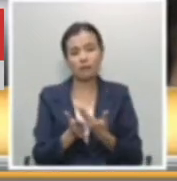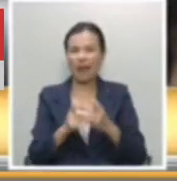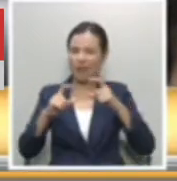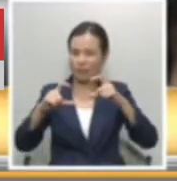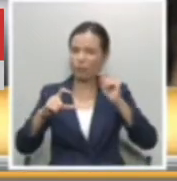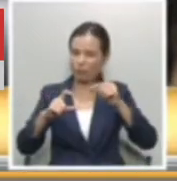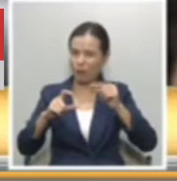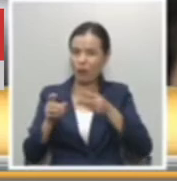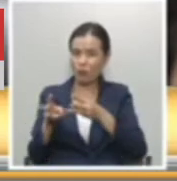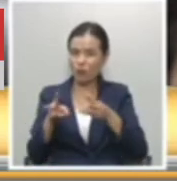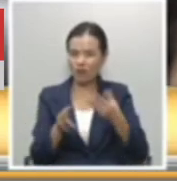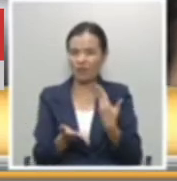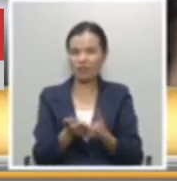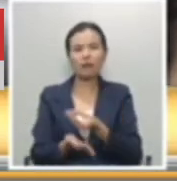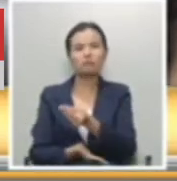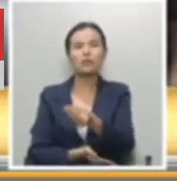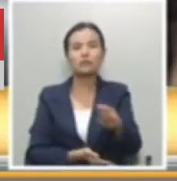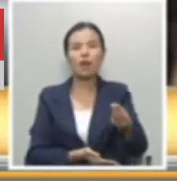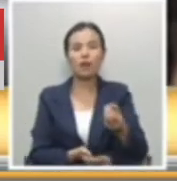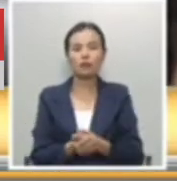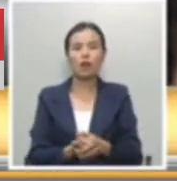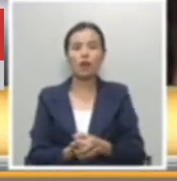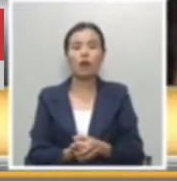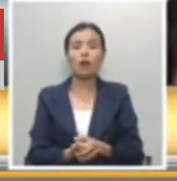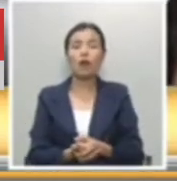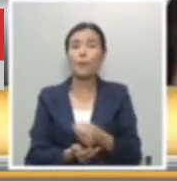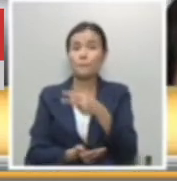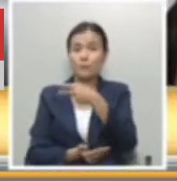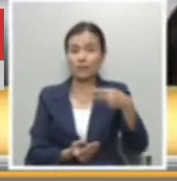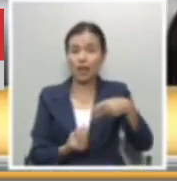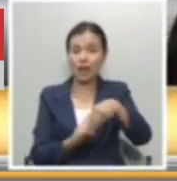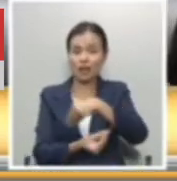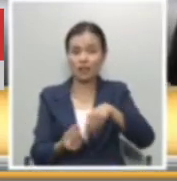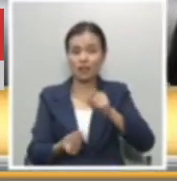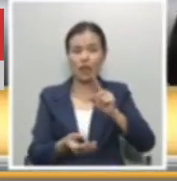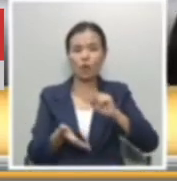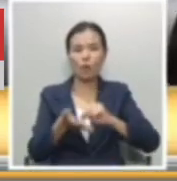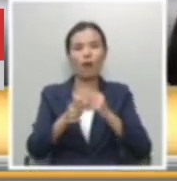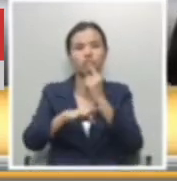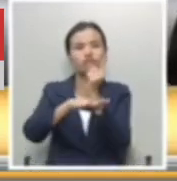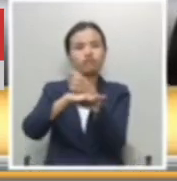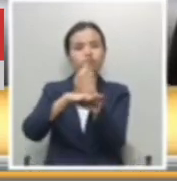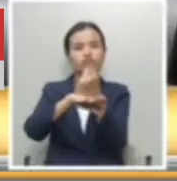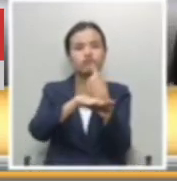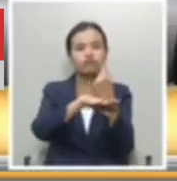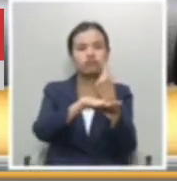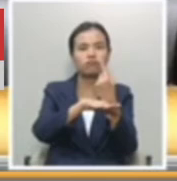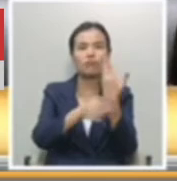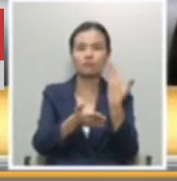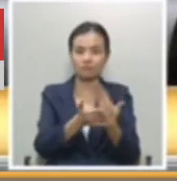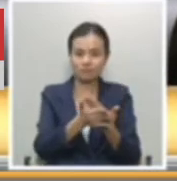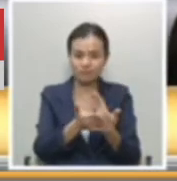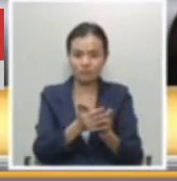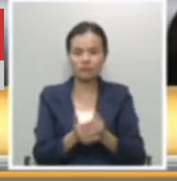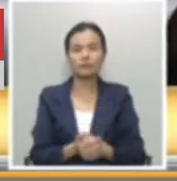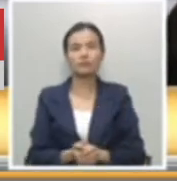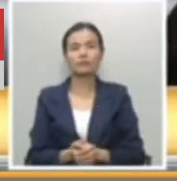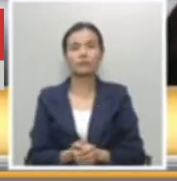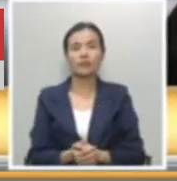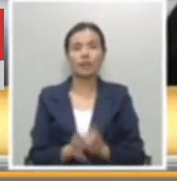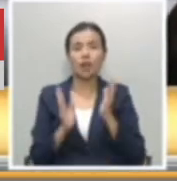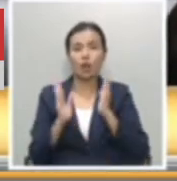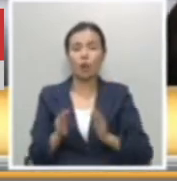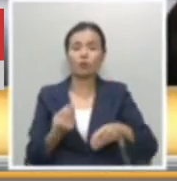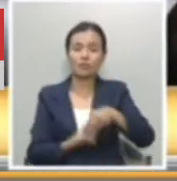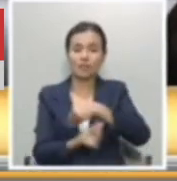ะนี้ภาษาทางเศรษฐศาสตร์เขาเรียกว่าเฮลิคอปเตอร์มันนี่นะครับนักเศรษฐศาสตร์โดยทั่ว